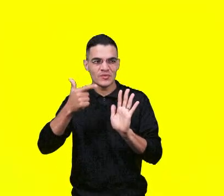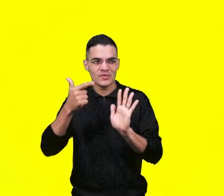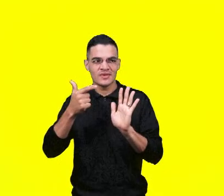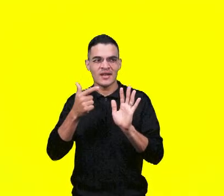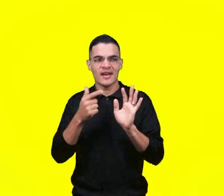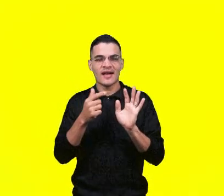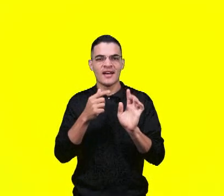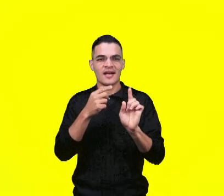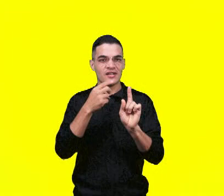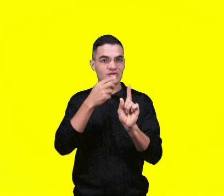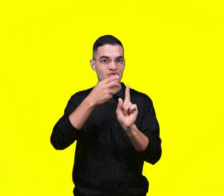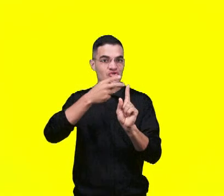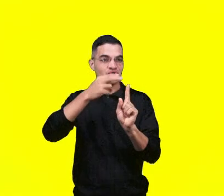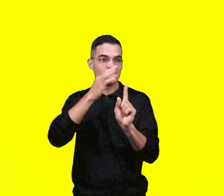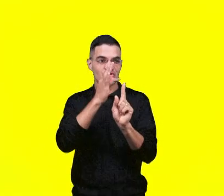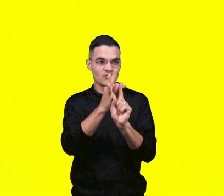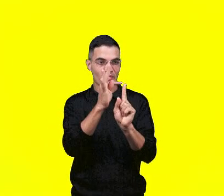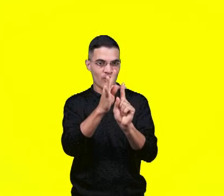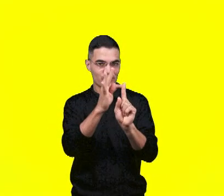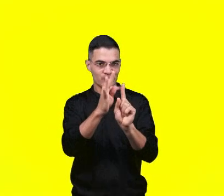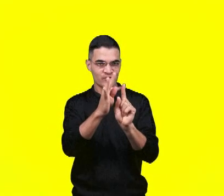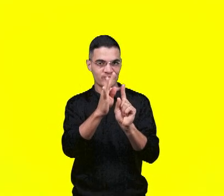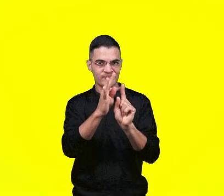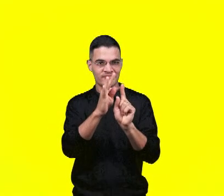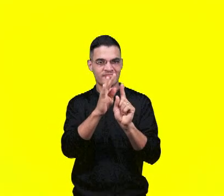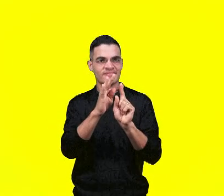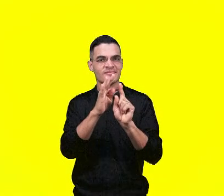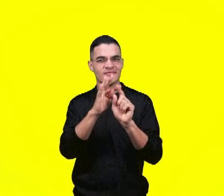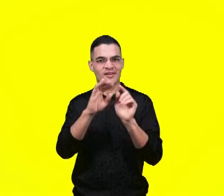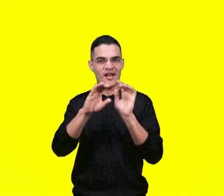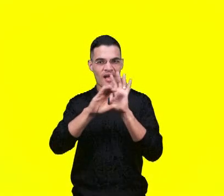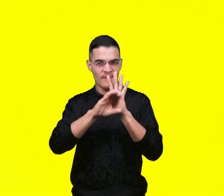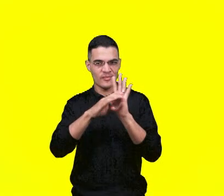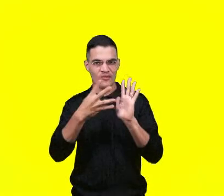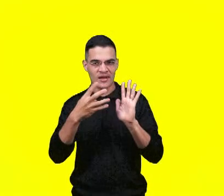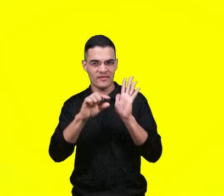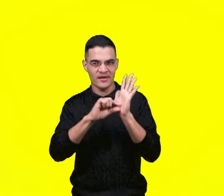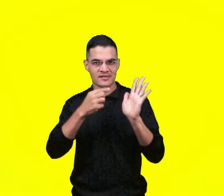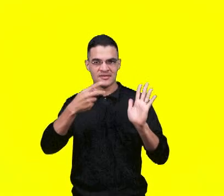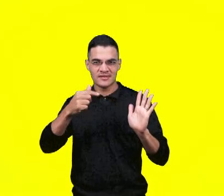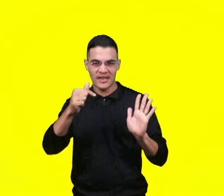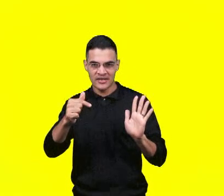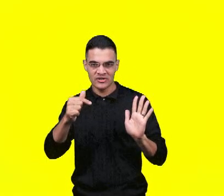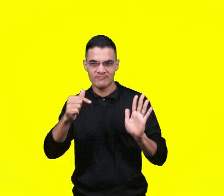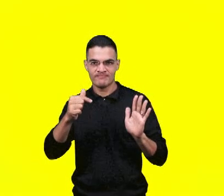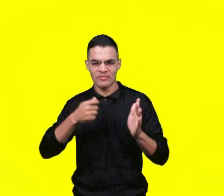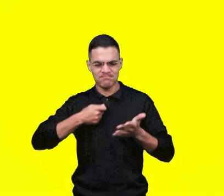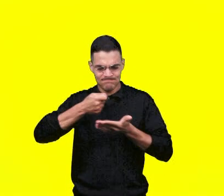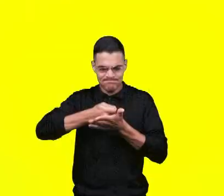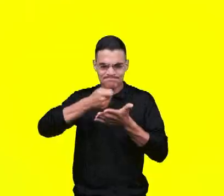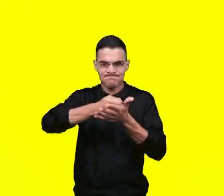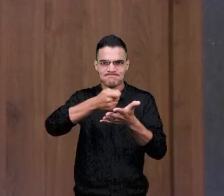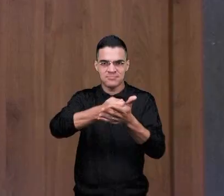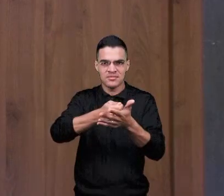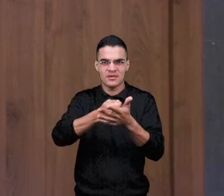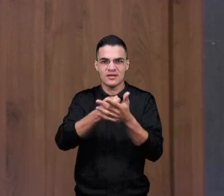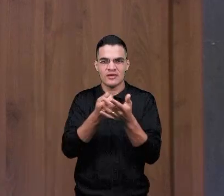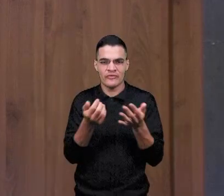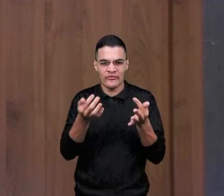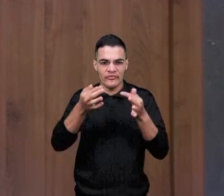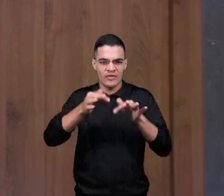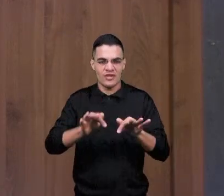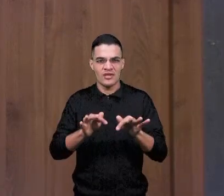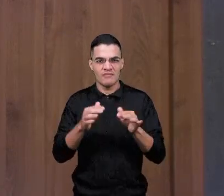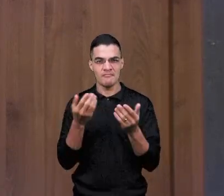Il nous dit, « J'ai combattu le bon combat, j'ai fini la carrière, j'ai gardé la foi. »